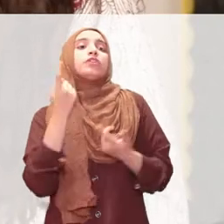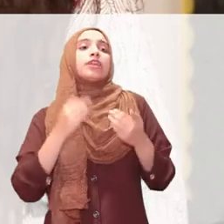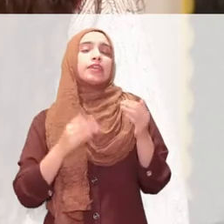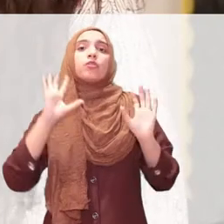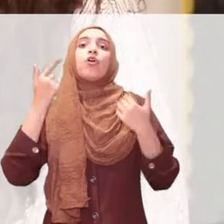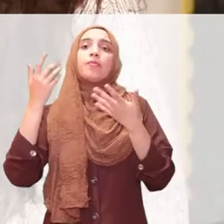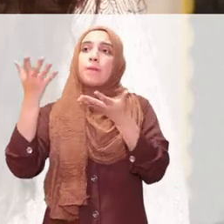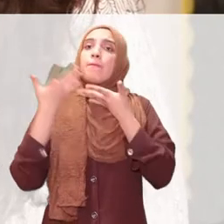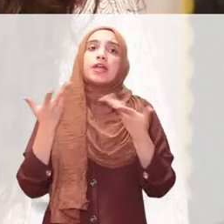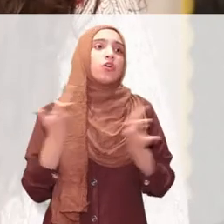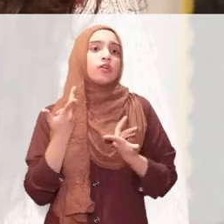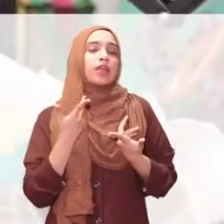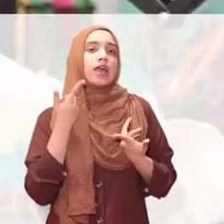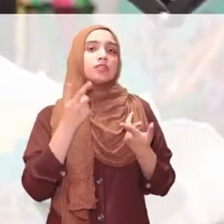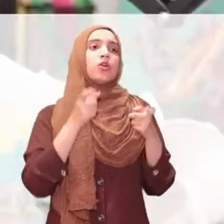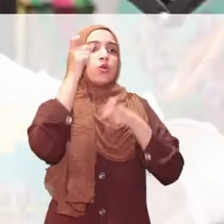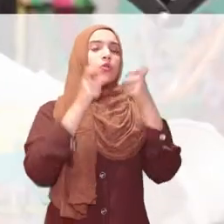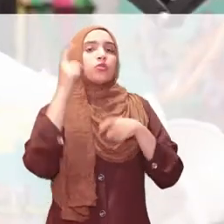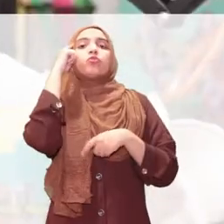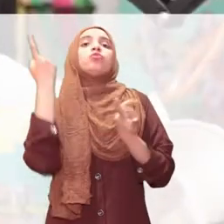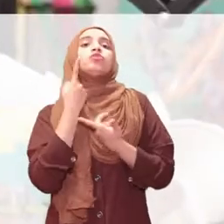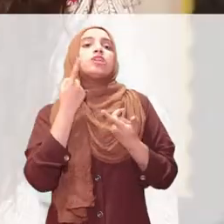आफ लॉर्ड ऑफ द रिंग्स